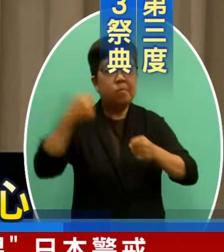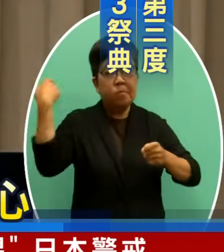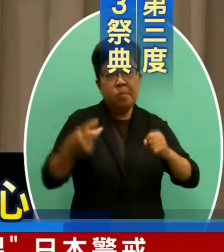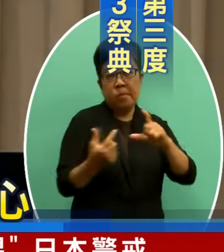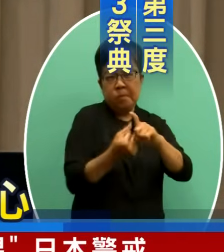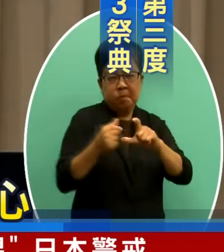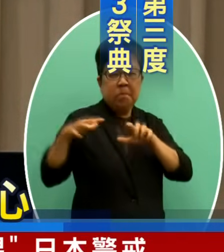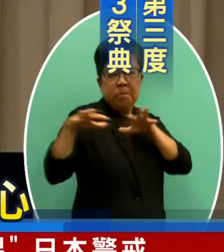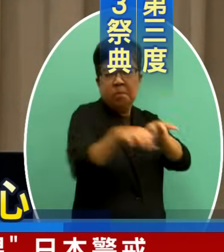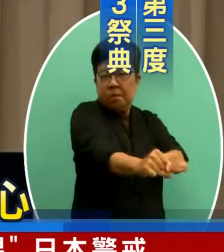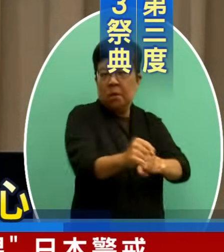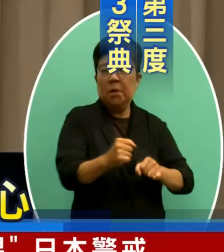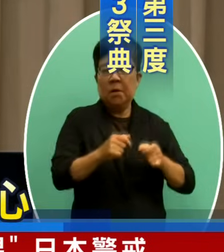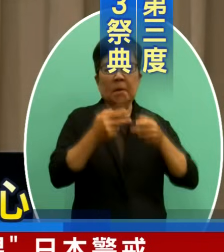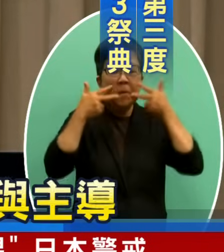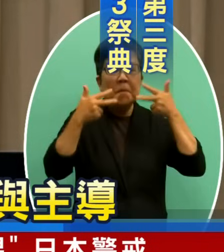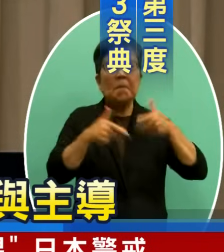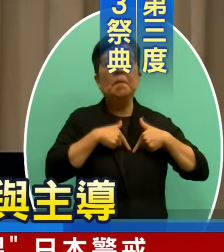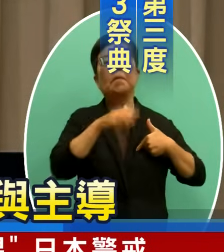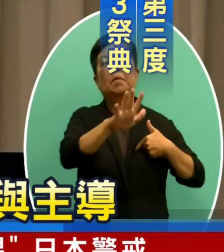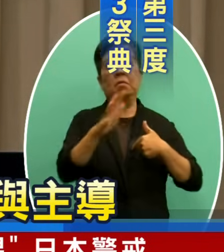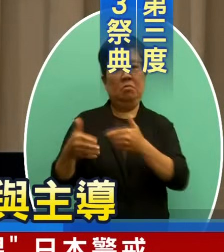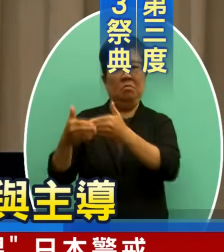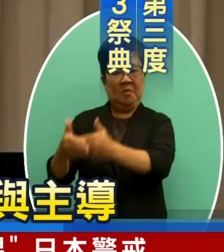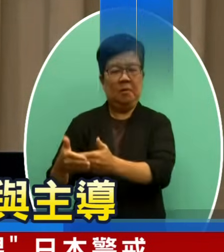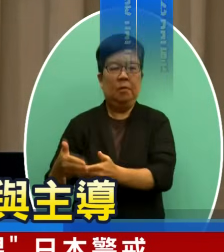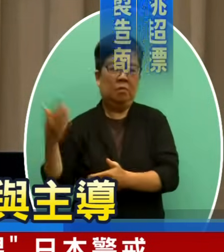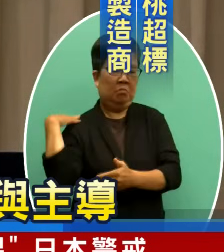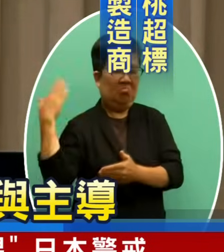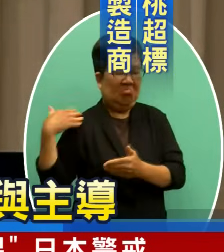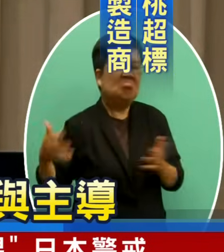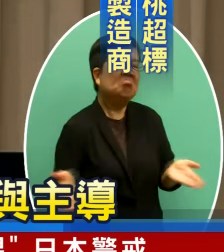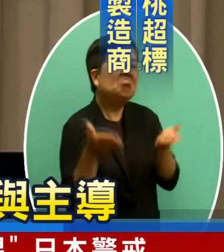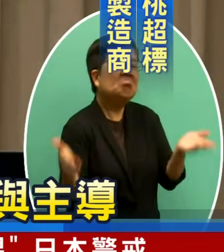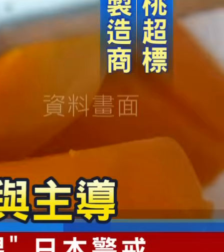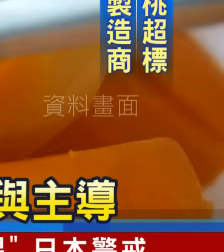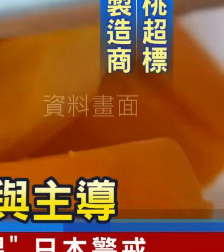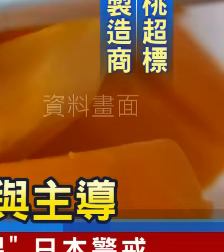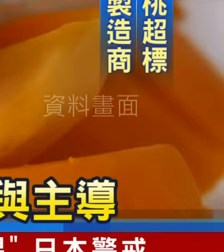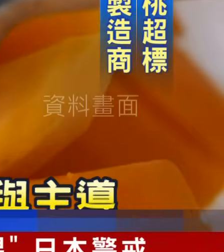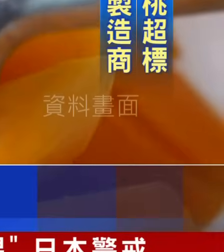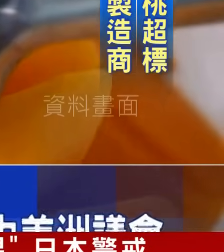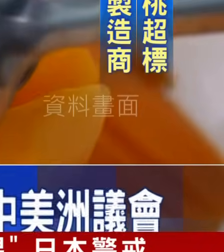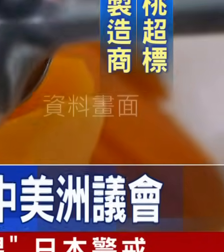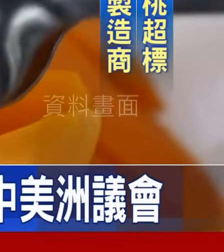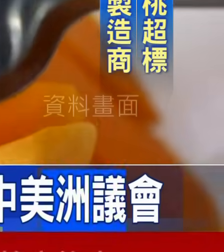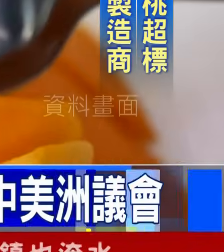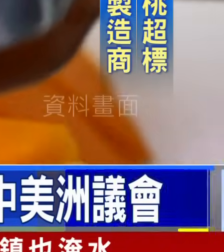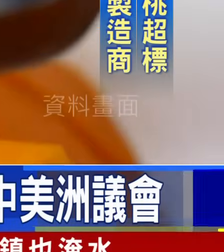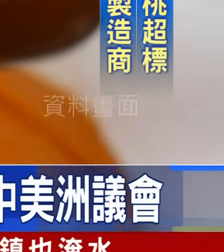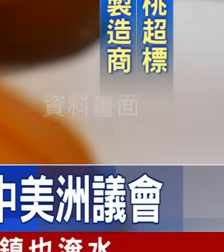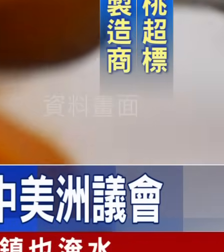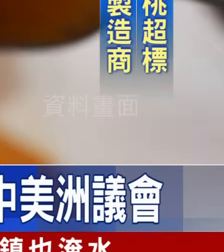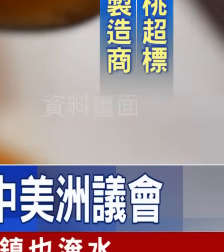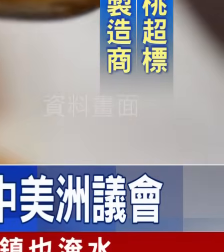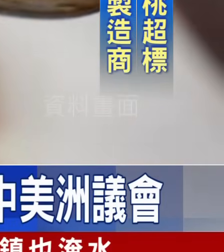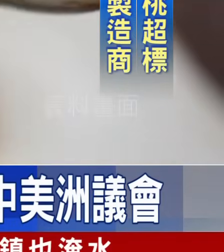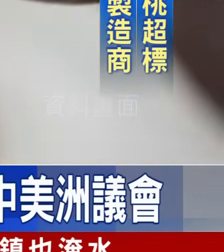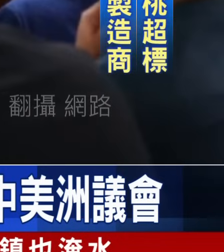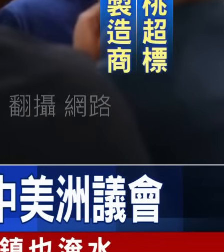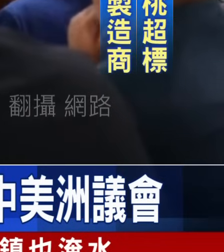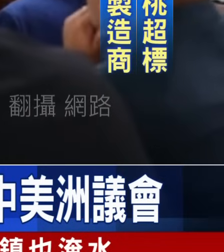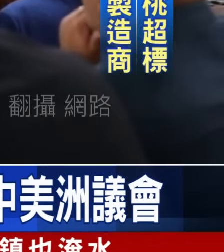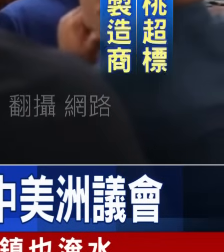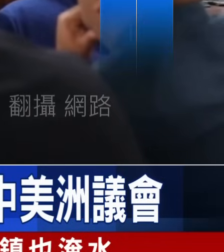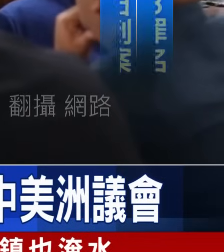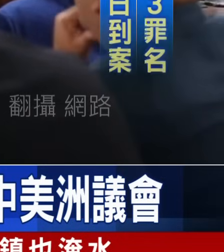扩张的野心，很明显是中国背后的唆使与主导。 中国一连串动作释出的政治讯号不言可